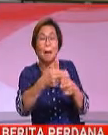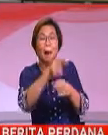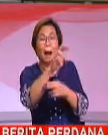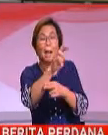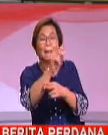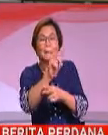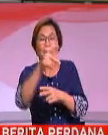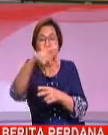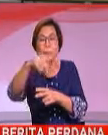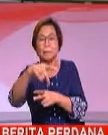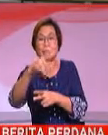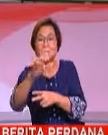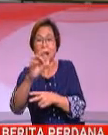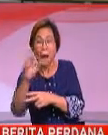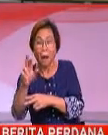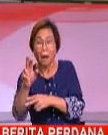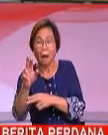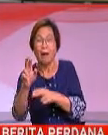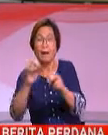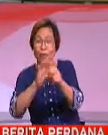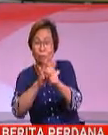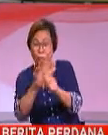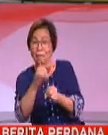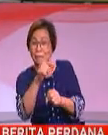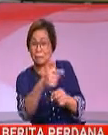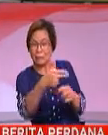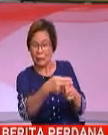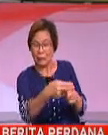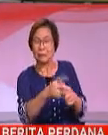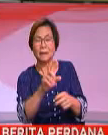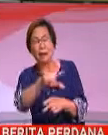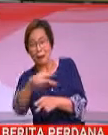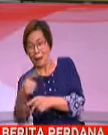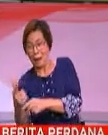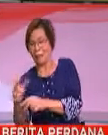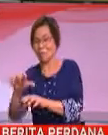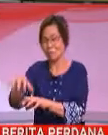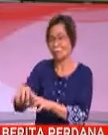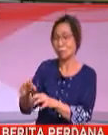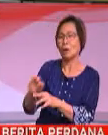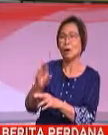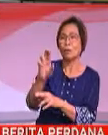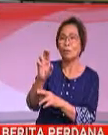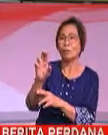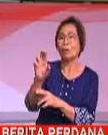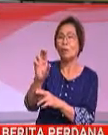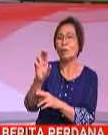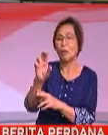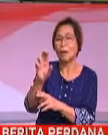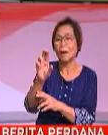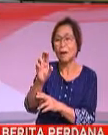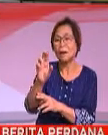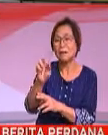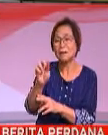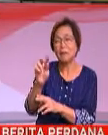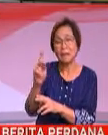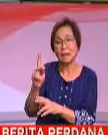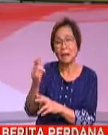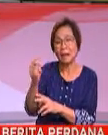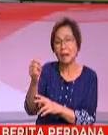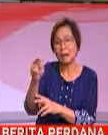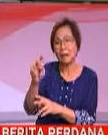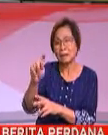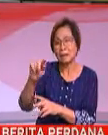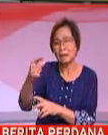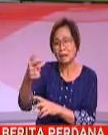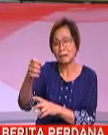sebagai RT-PCR COVID-19, dan satu lagi melalui ujian rapid test kit antigen atau dikenali